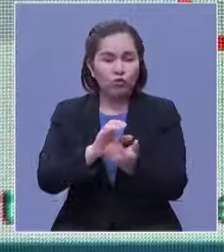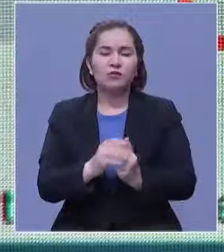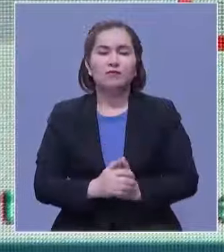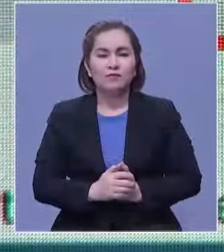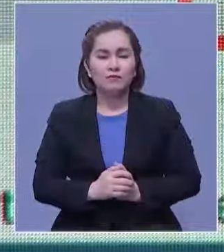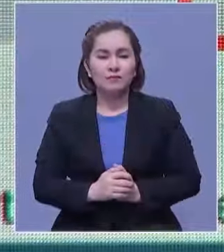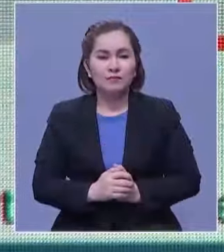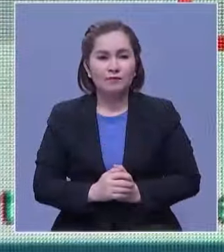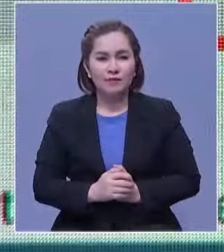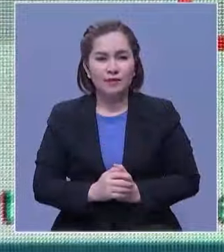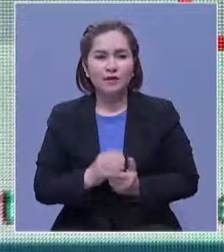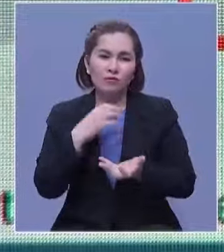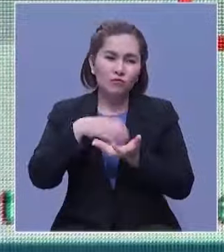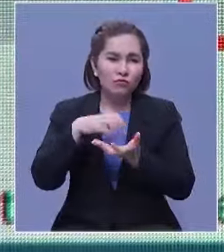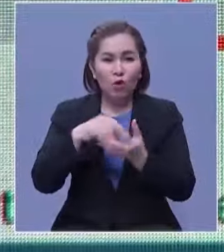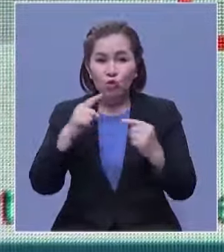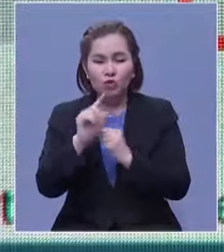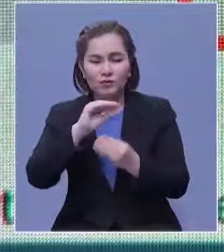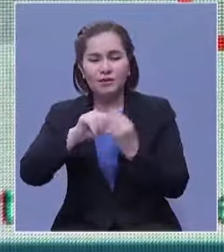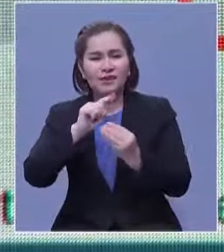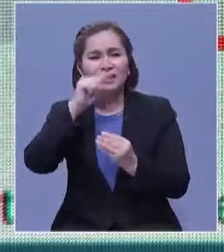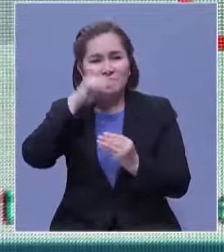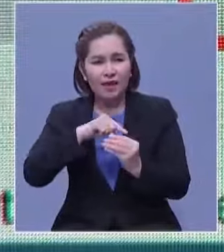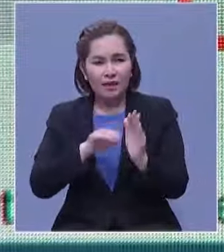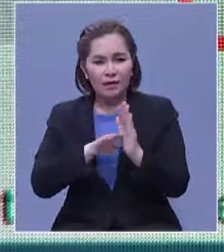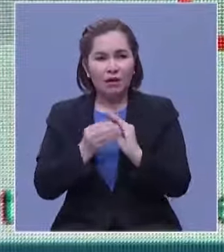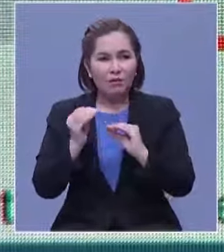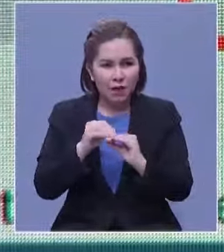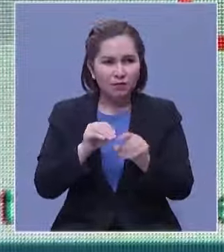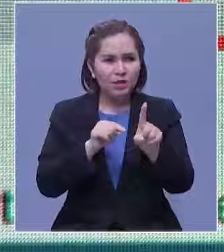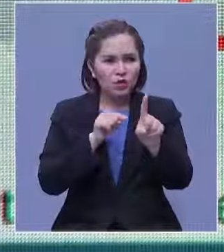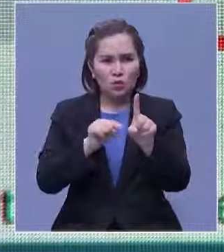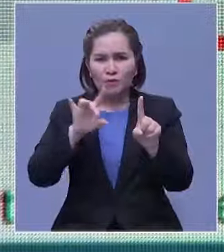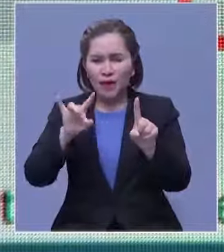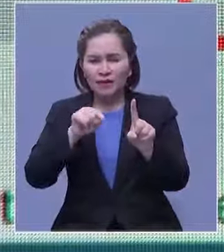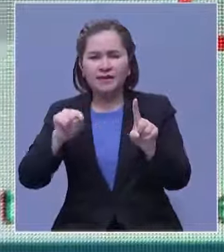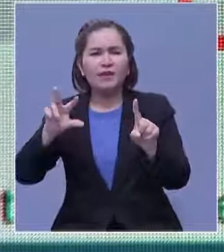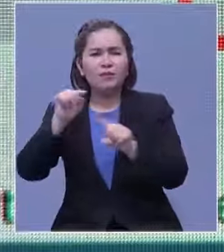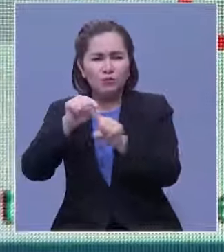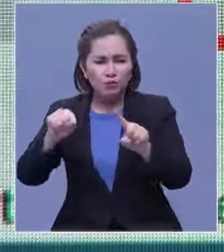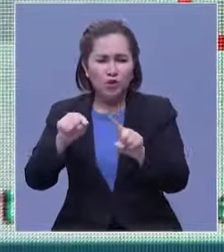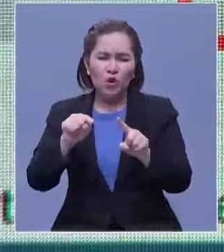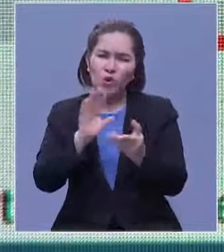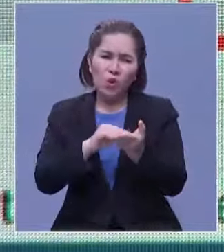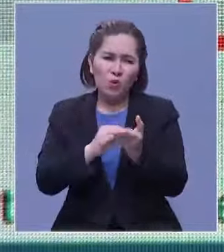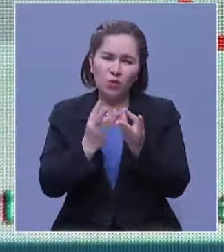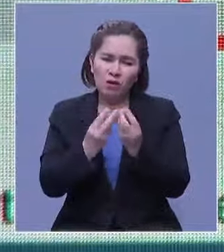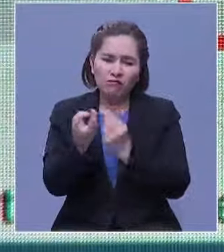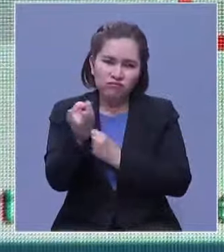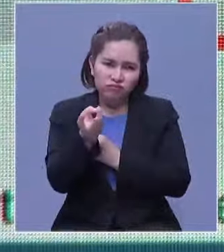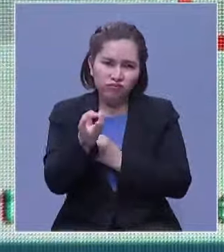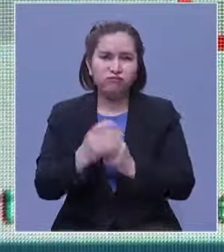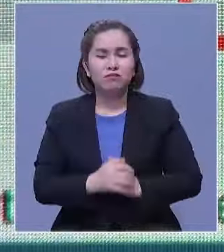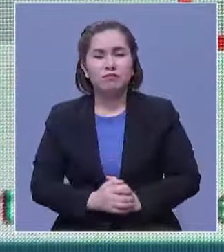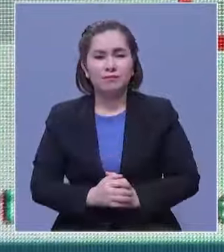บอกนะครับว่าการที่เศรษฐกิจไทยเติบโต 1.8 -3%เป็นตัวเลขที่ไม่สูงมากนะครับซึ่งขณะนี้สิ่ง